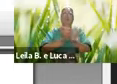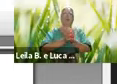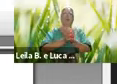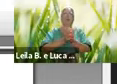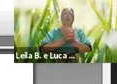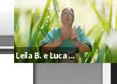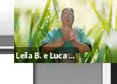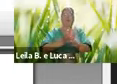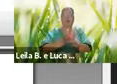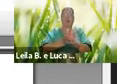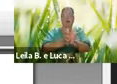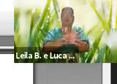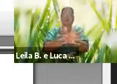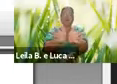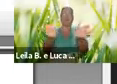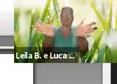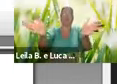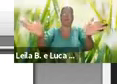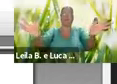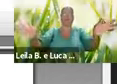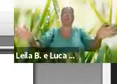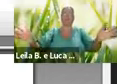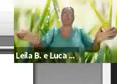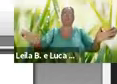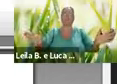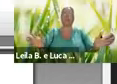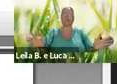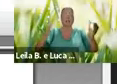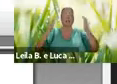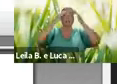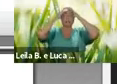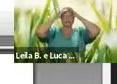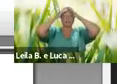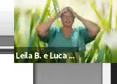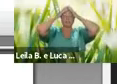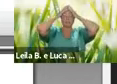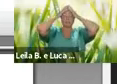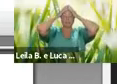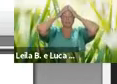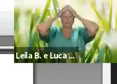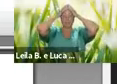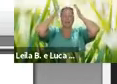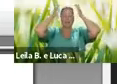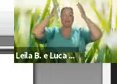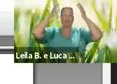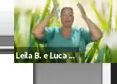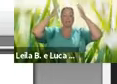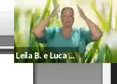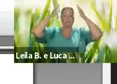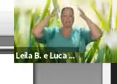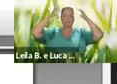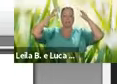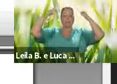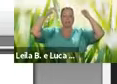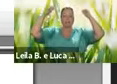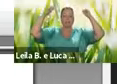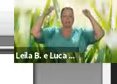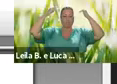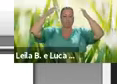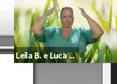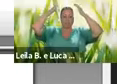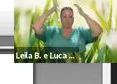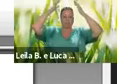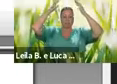influenziano e arrivano nello spazio mentale, nella nostra mente, e dalla nostra mente